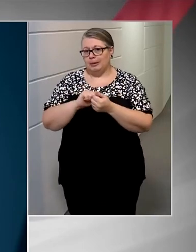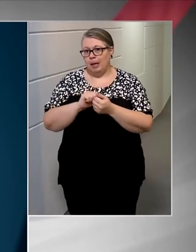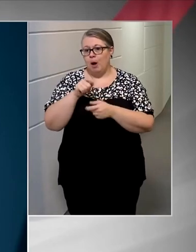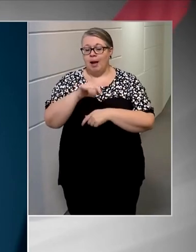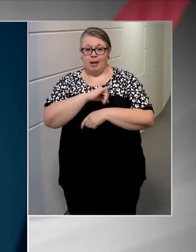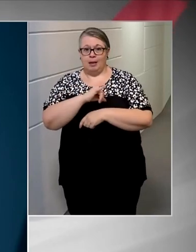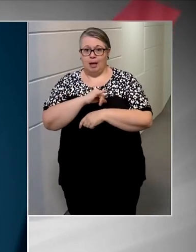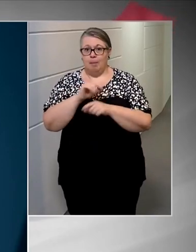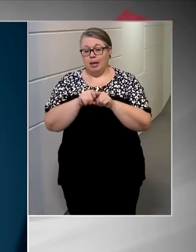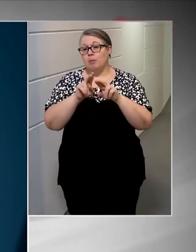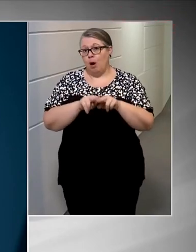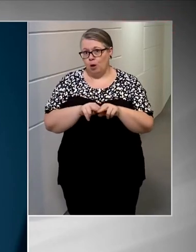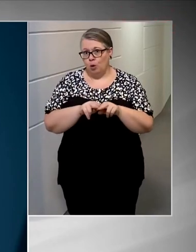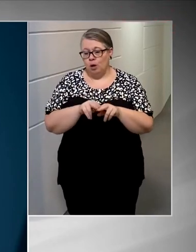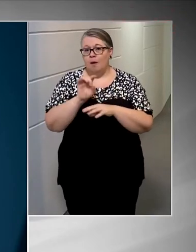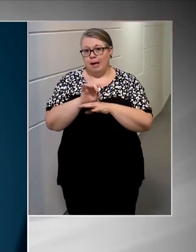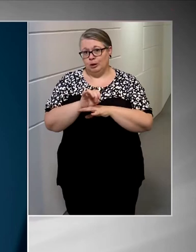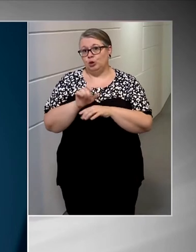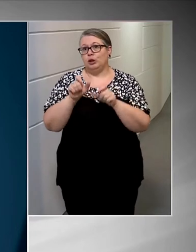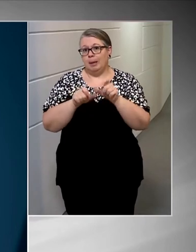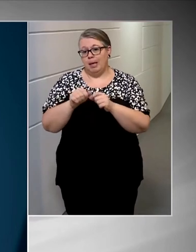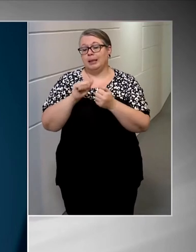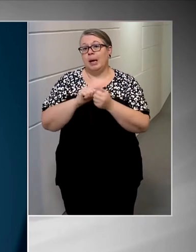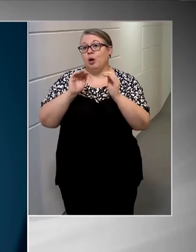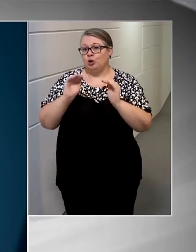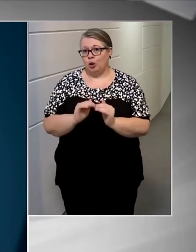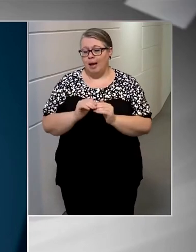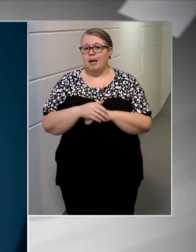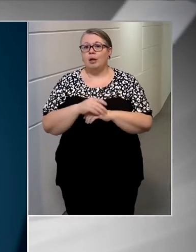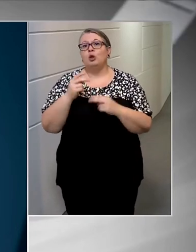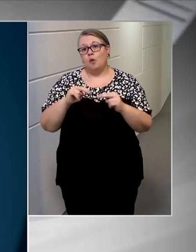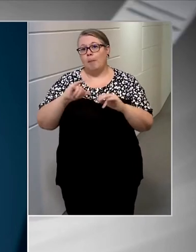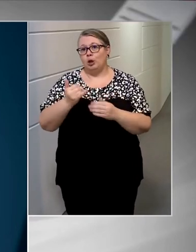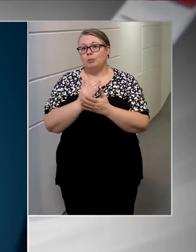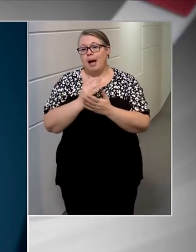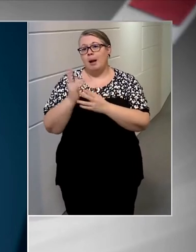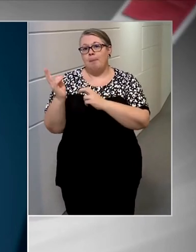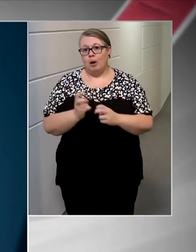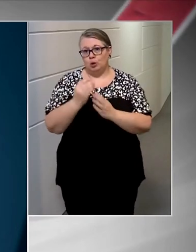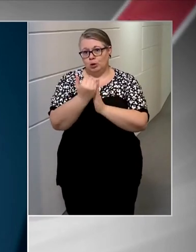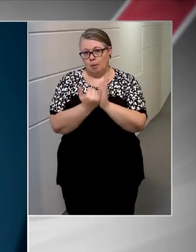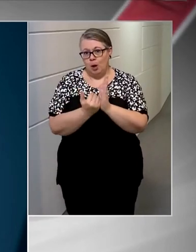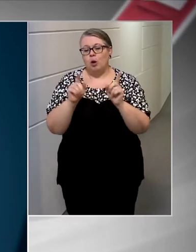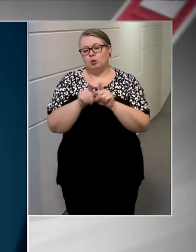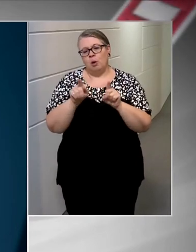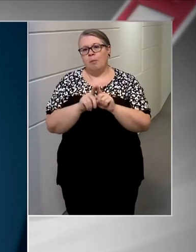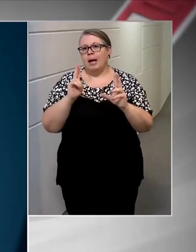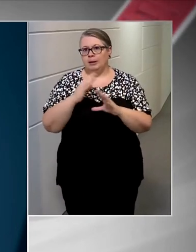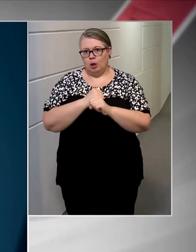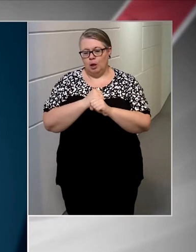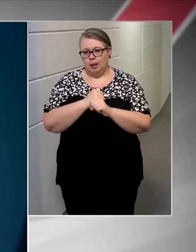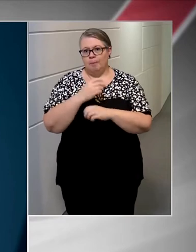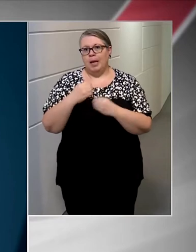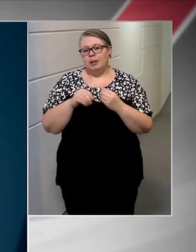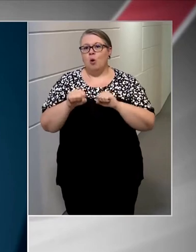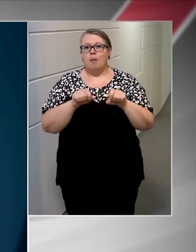védekezés segítő kérdésről született döntés, mondta a Gulyás Gergely miniszterelnökséget vezető miniszter a Kormányinfón. A kormány